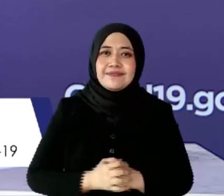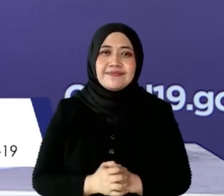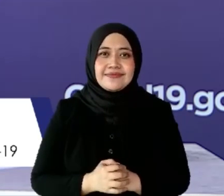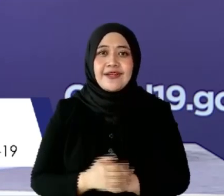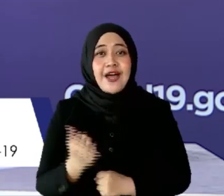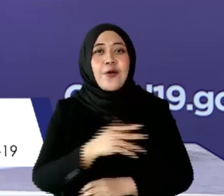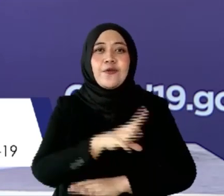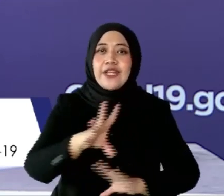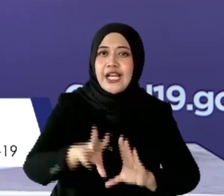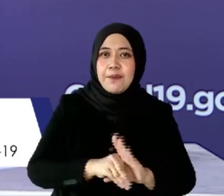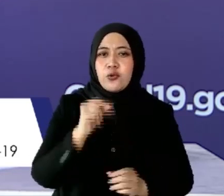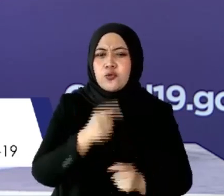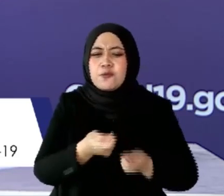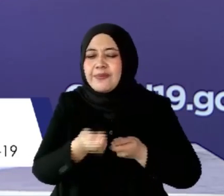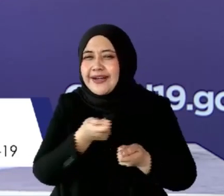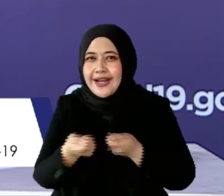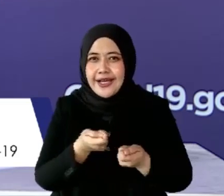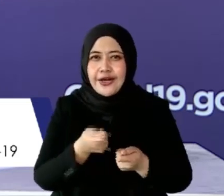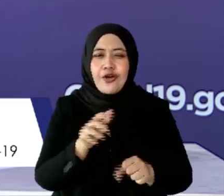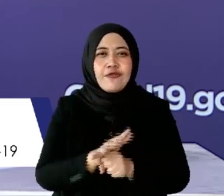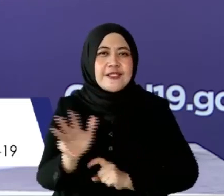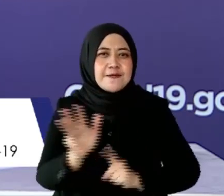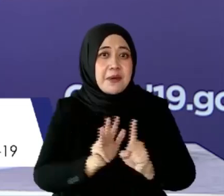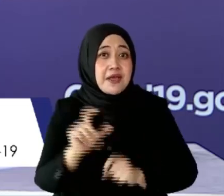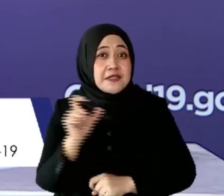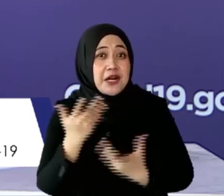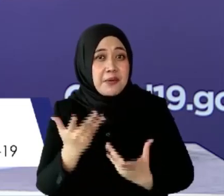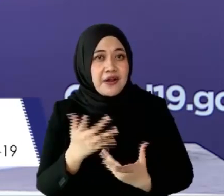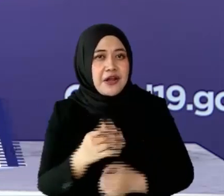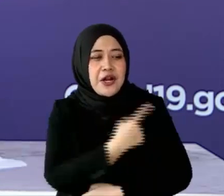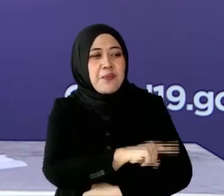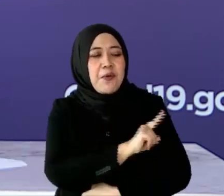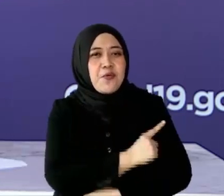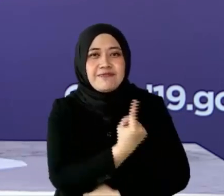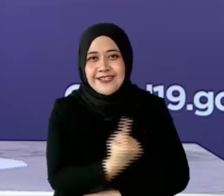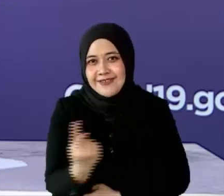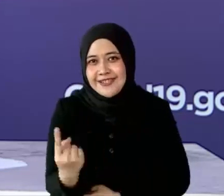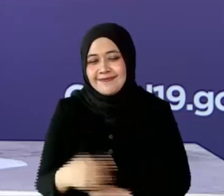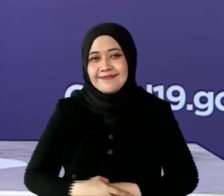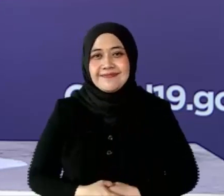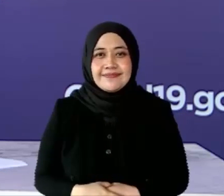maka berkontribusilah terhadap pengendalian COVID-19 dengan kemampuannya masing-masing.